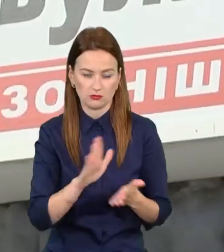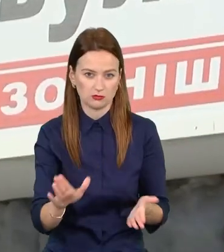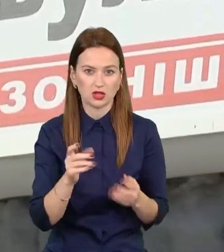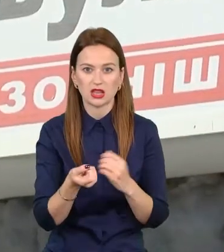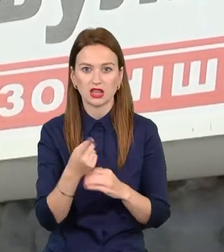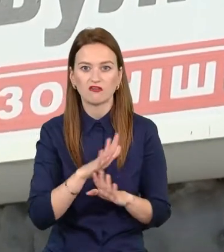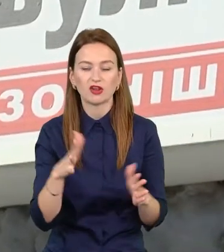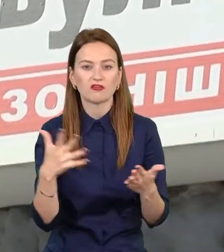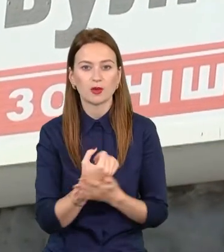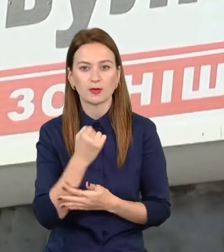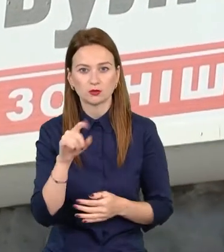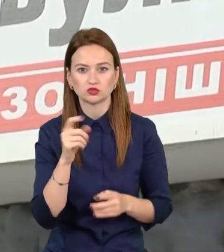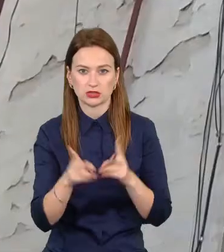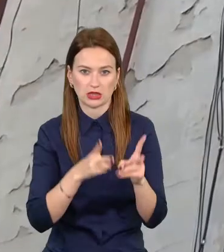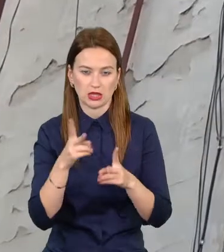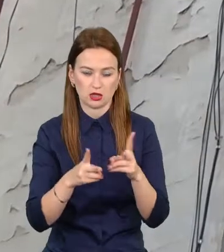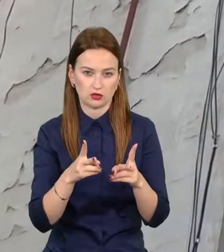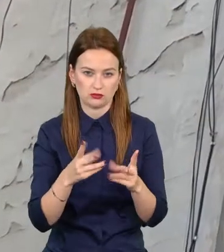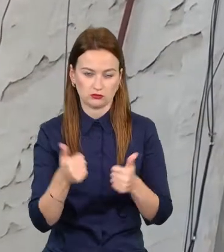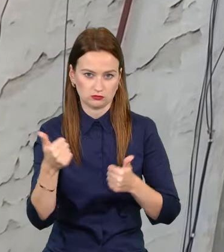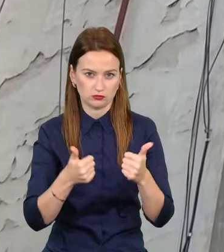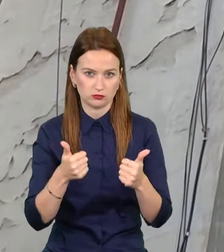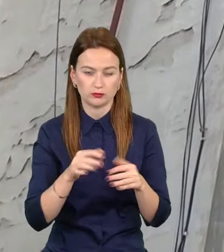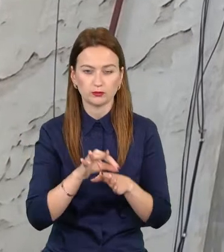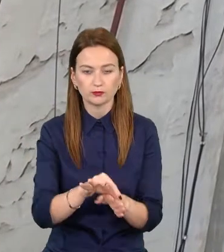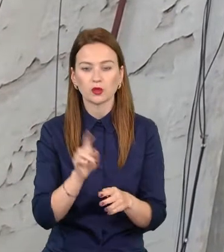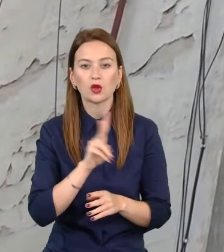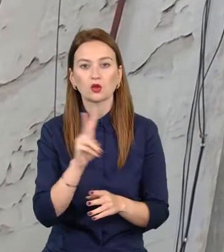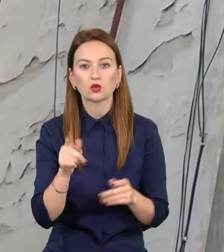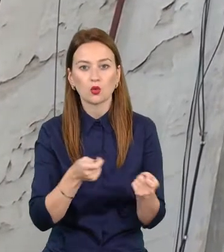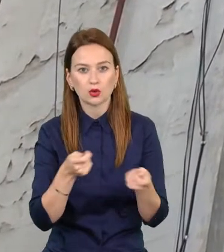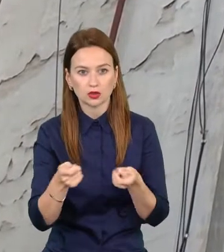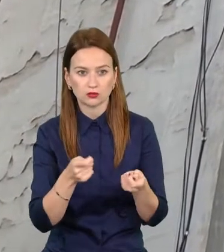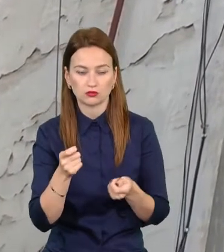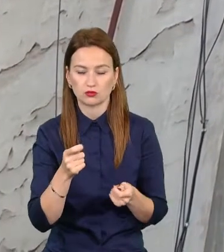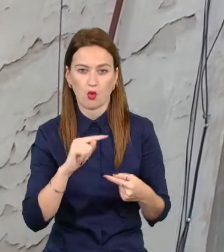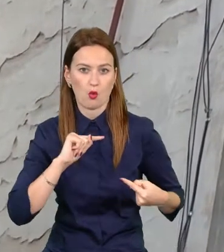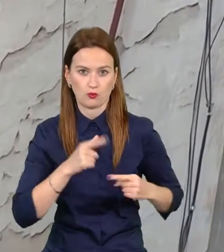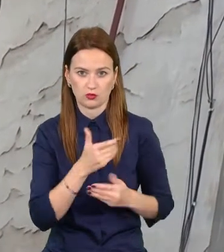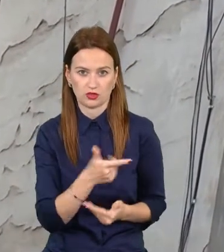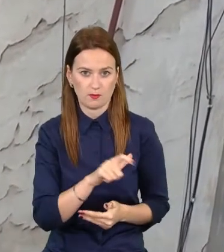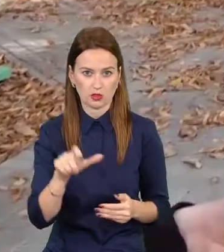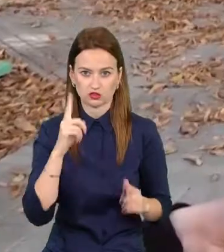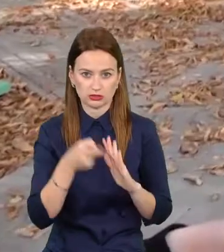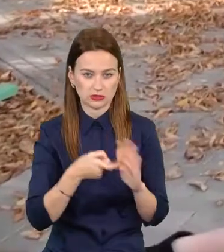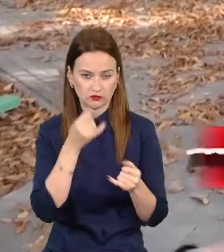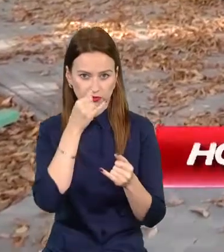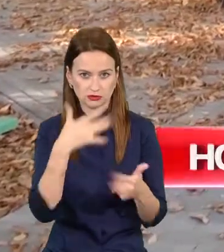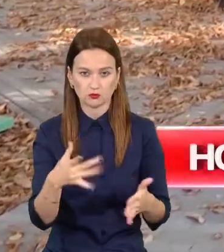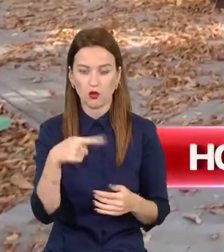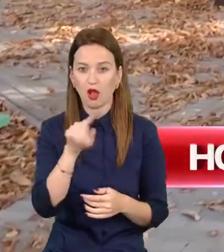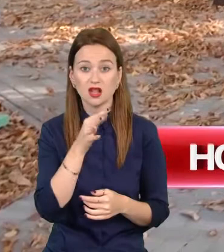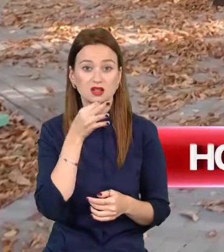виявили переможця за тендерною процедурою. Хто керує будівельними роботами, обурені мешканці з'ясувати так і не змогли. Ну, они не